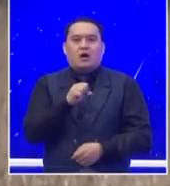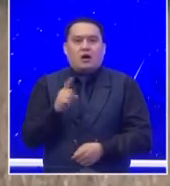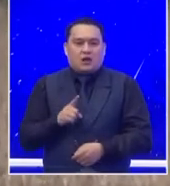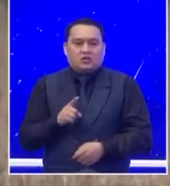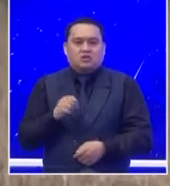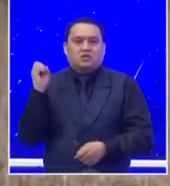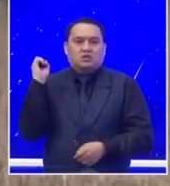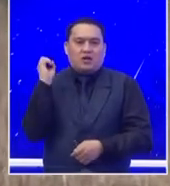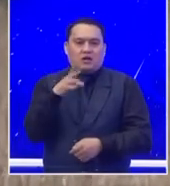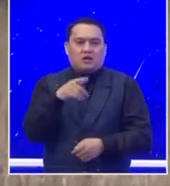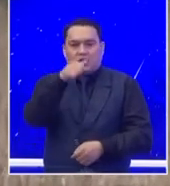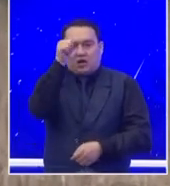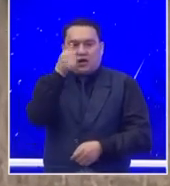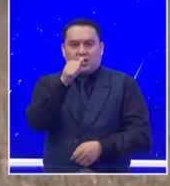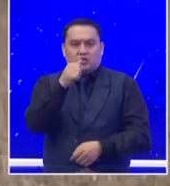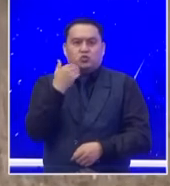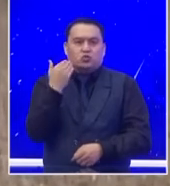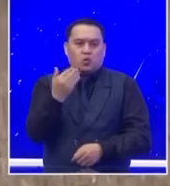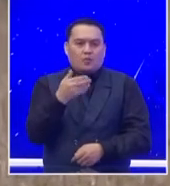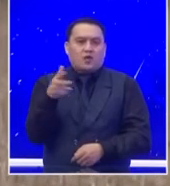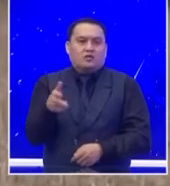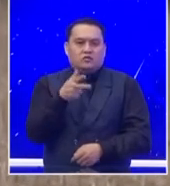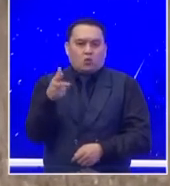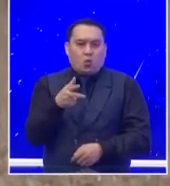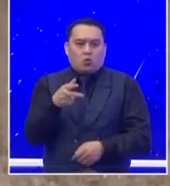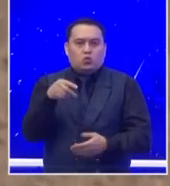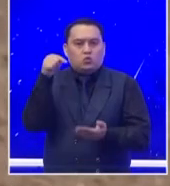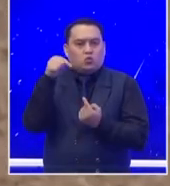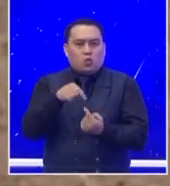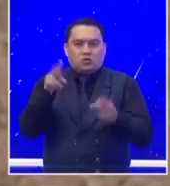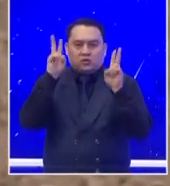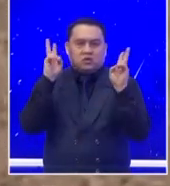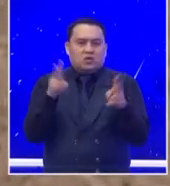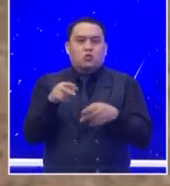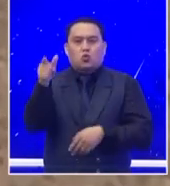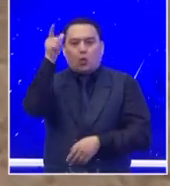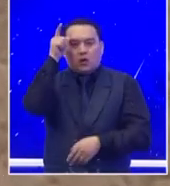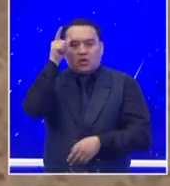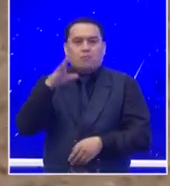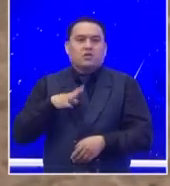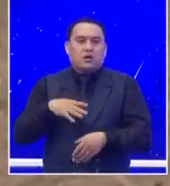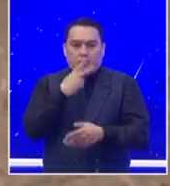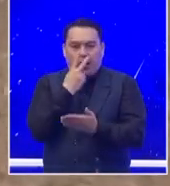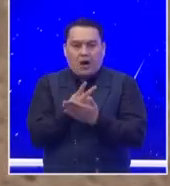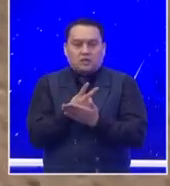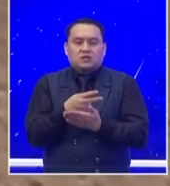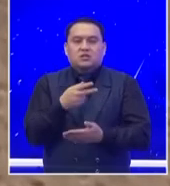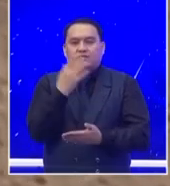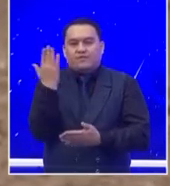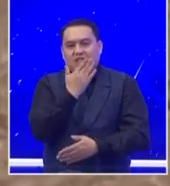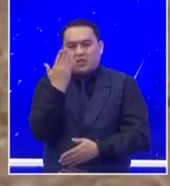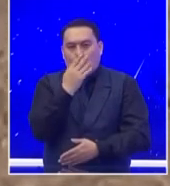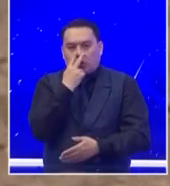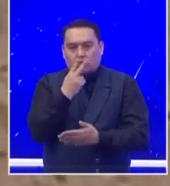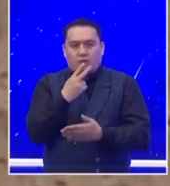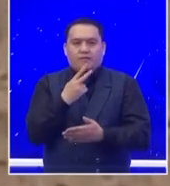гранаты на греческую сторону границы. Дата съемки пока не уточняется. С турецкой стороны были продемонстрированы кадры, на